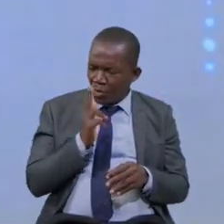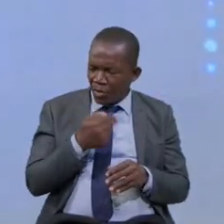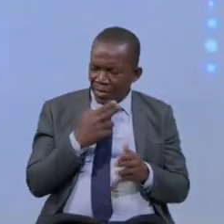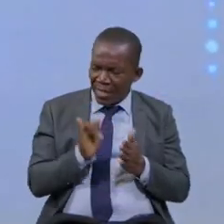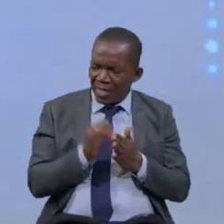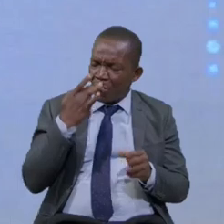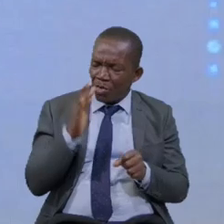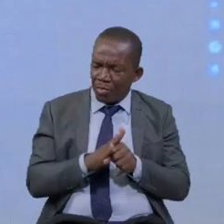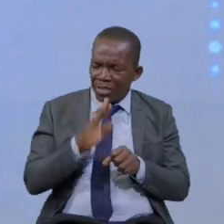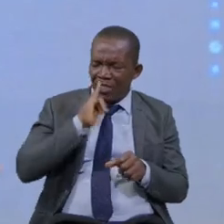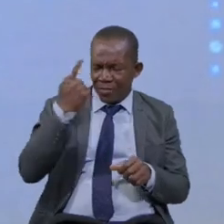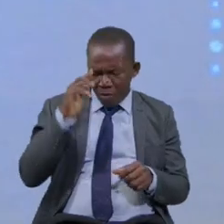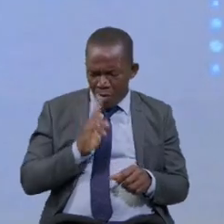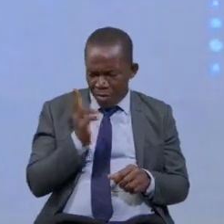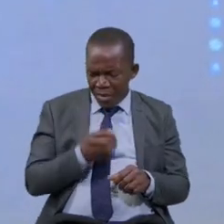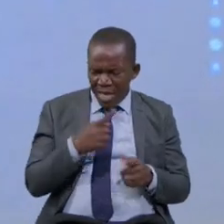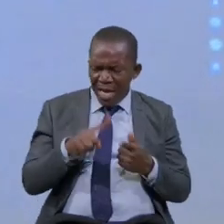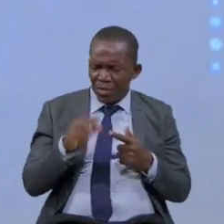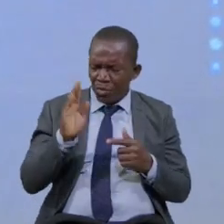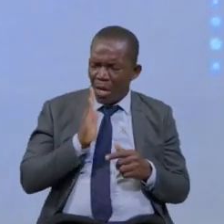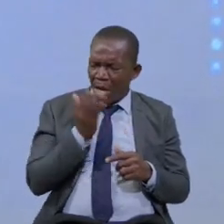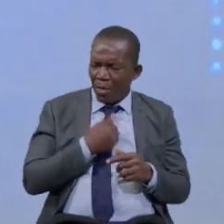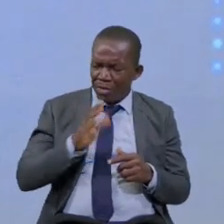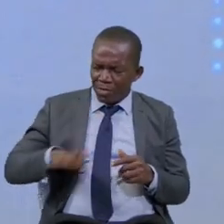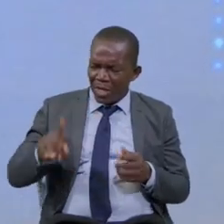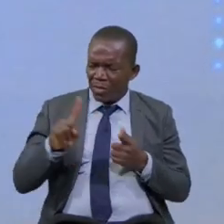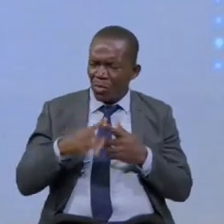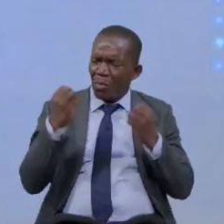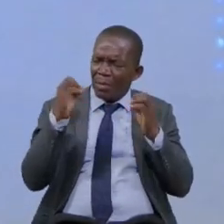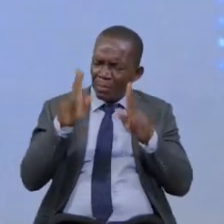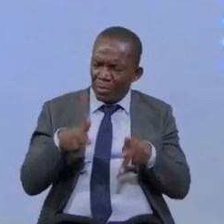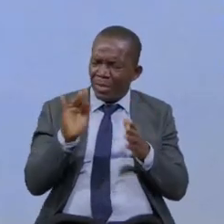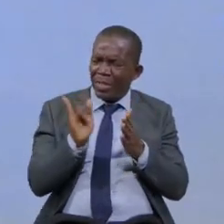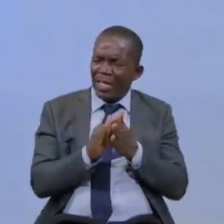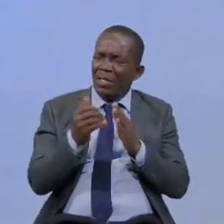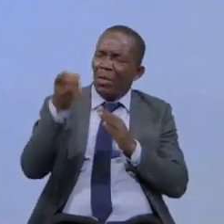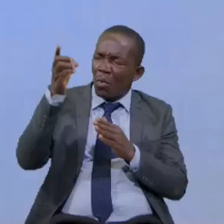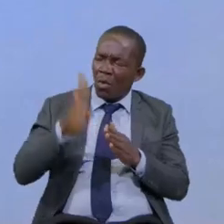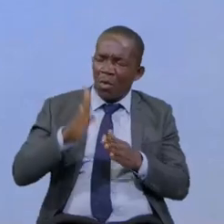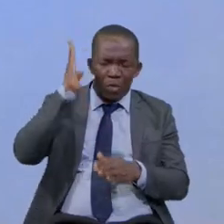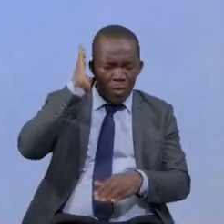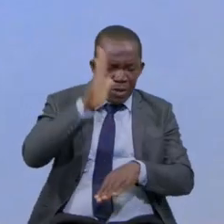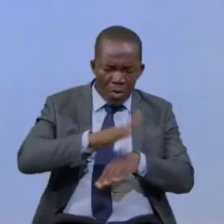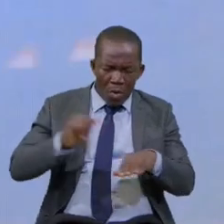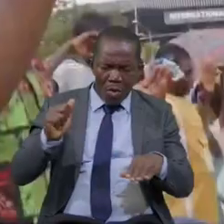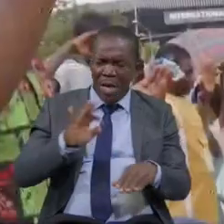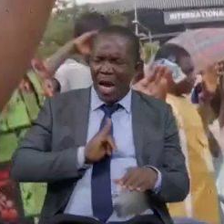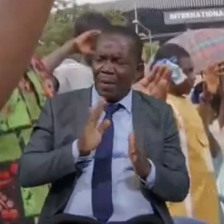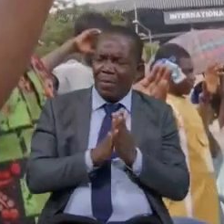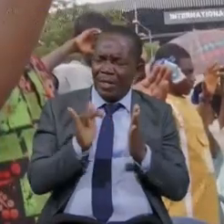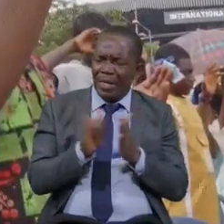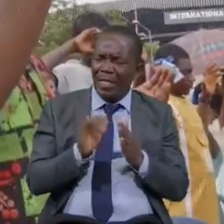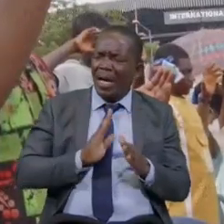sont au loin, à d'aussi grands nombres que notre Seigneur Dieu les appellera. Je prie que nos vies ne soient pas